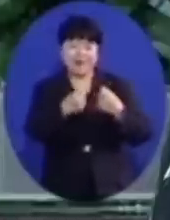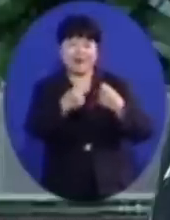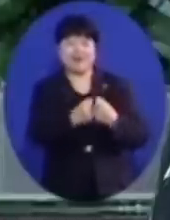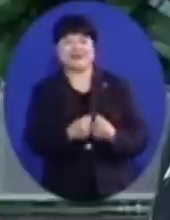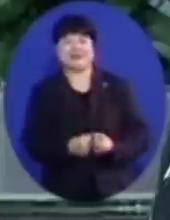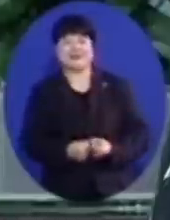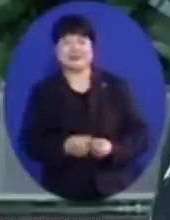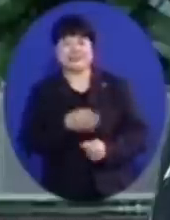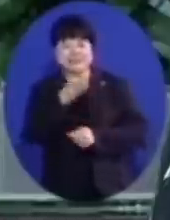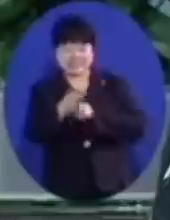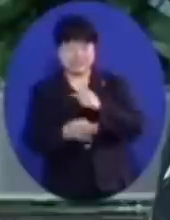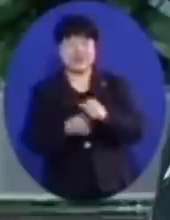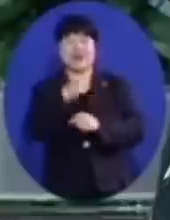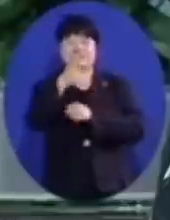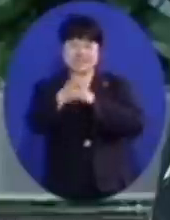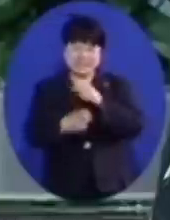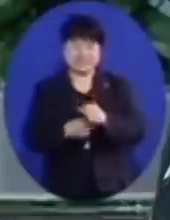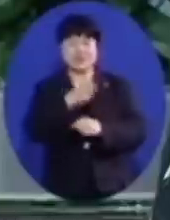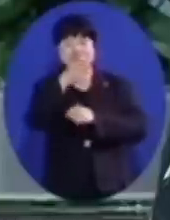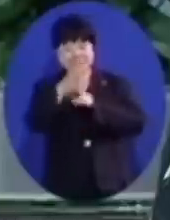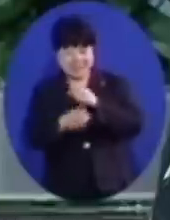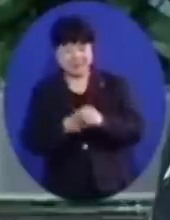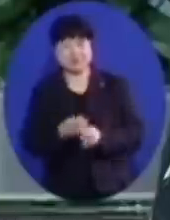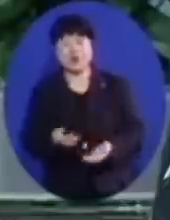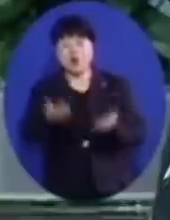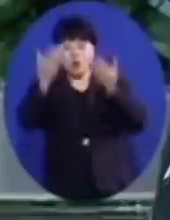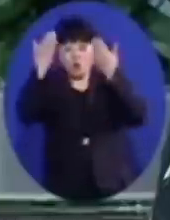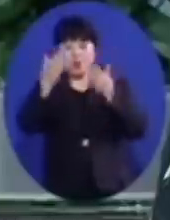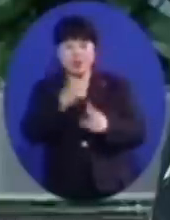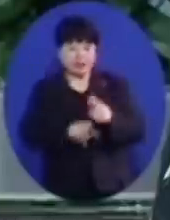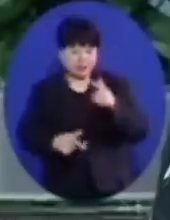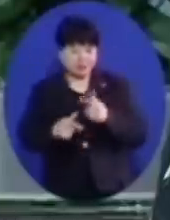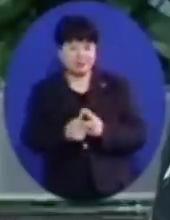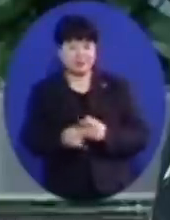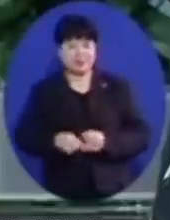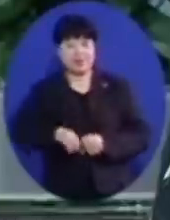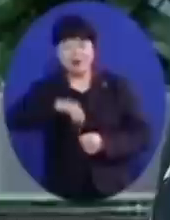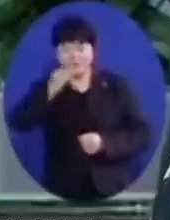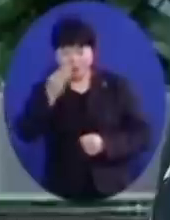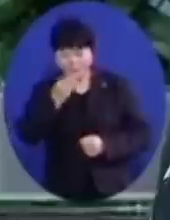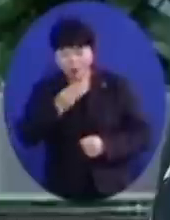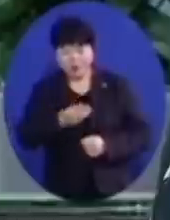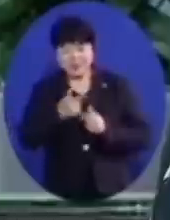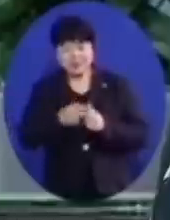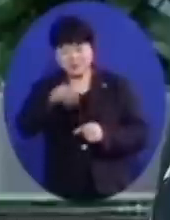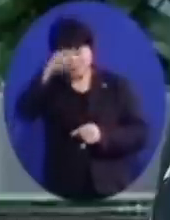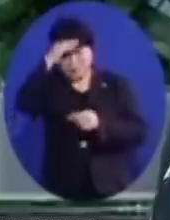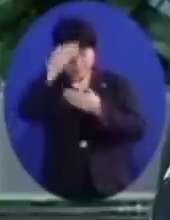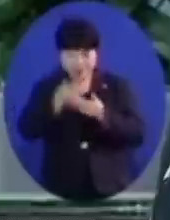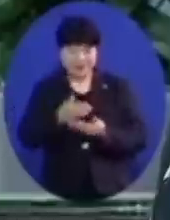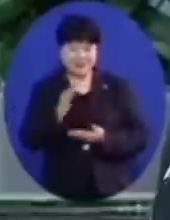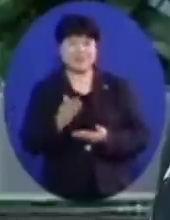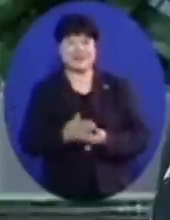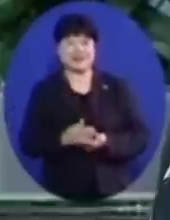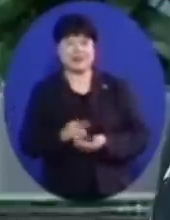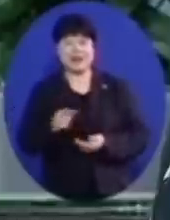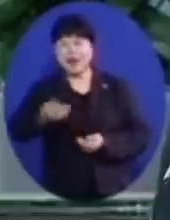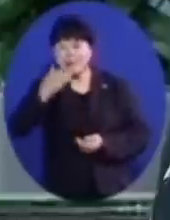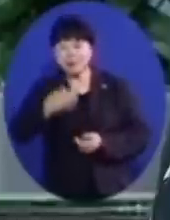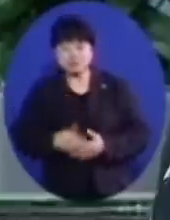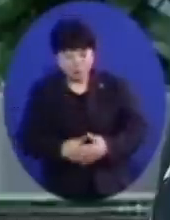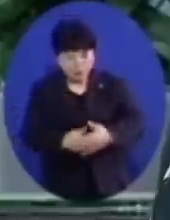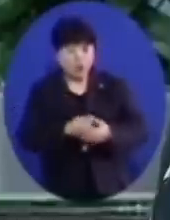10년이 지나고 20년이 지나고 30년이 지나면서 점점 그리스도의 모습을 닮아가는 것입니다 한술의 배부르지